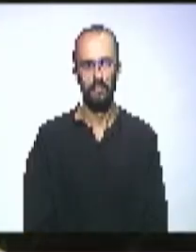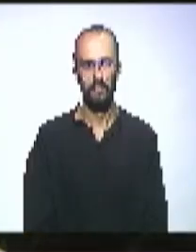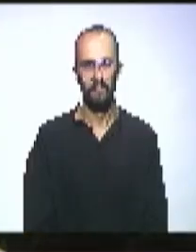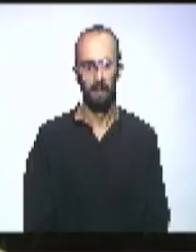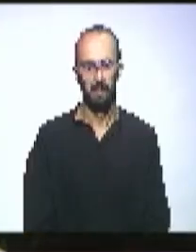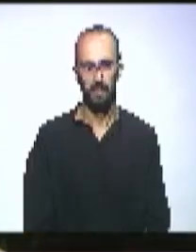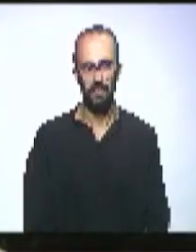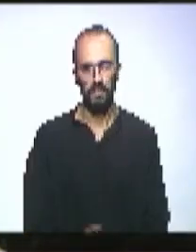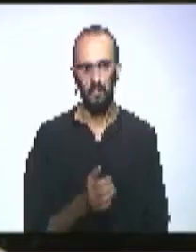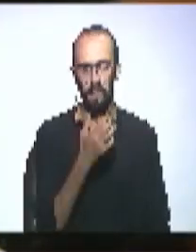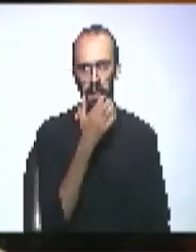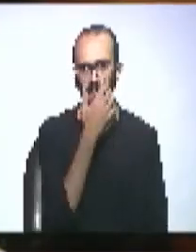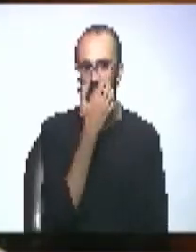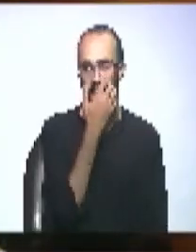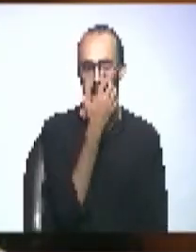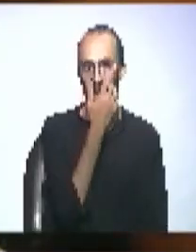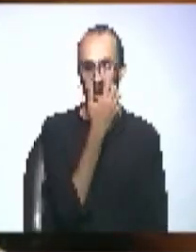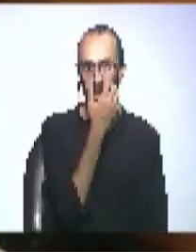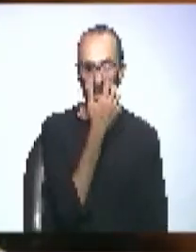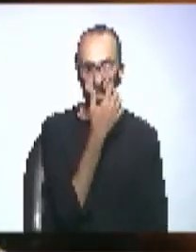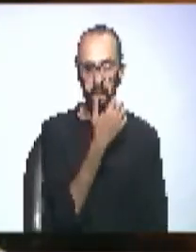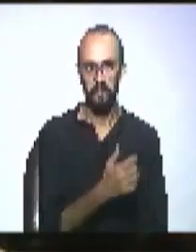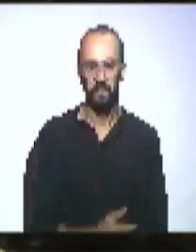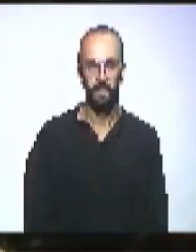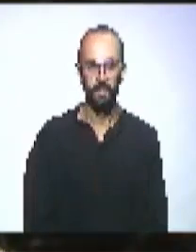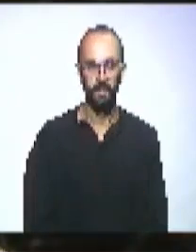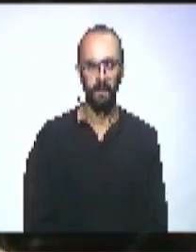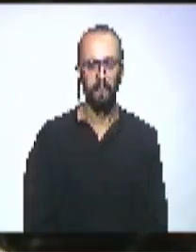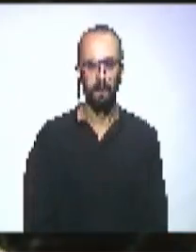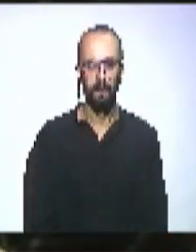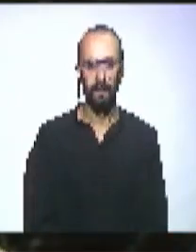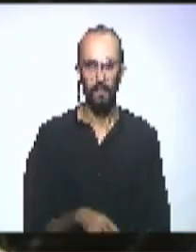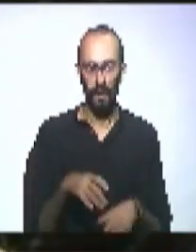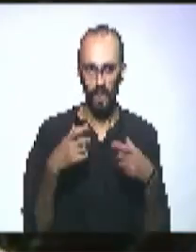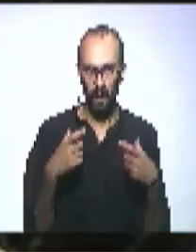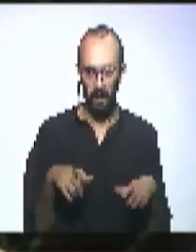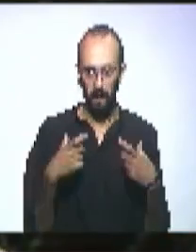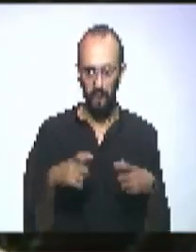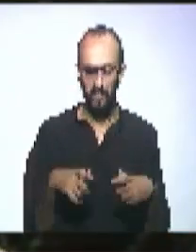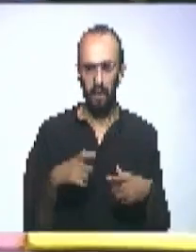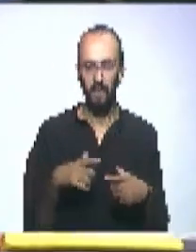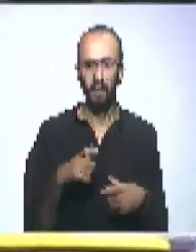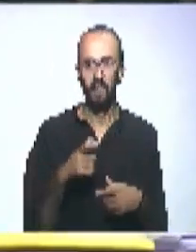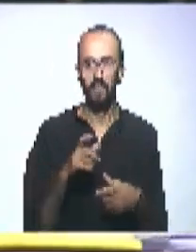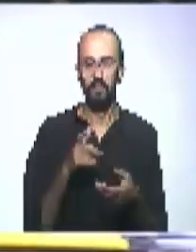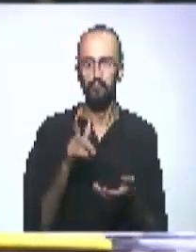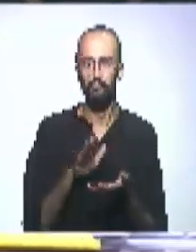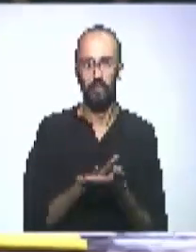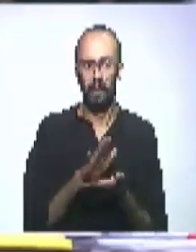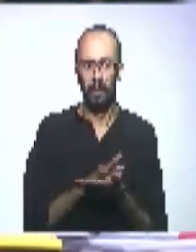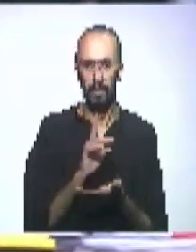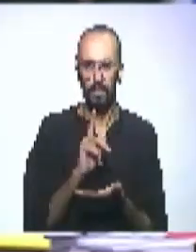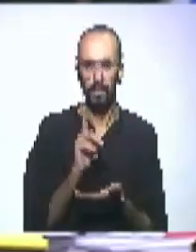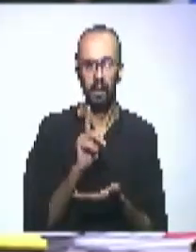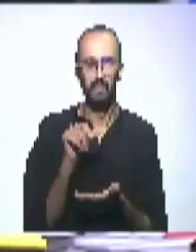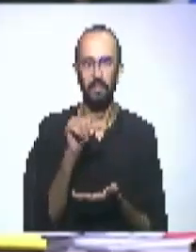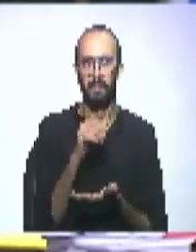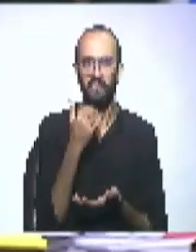تمام كده جميل نسميها كيكة التفاح أو فطيرة التفاح صح؟ فطيرة هي مش كيكة لأن ما فيهاش زيت